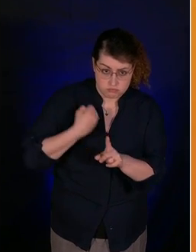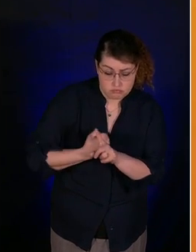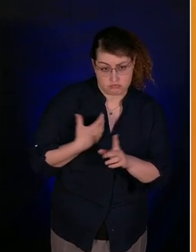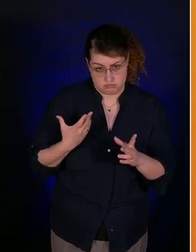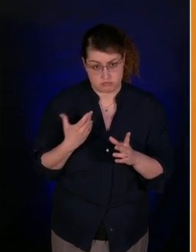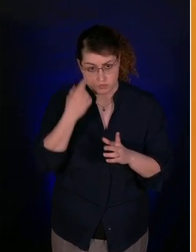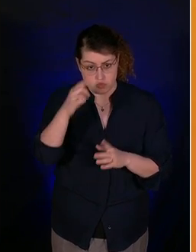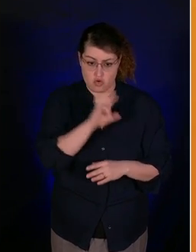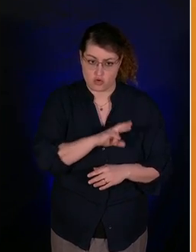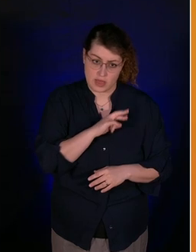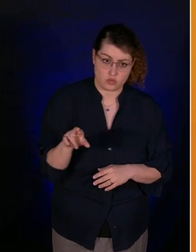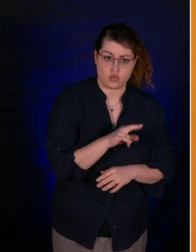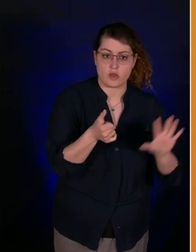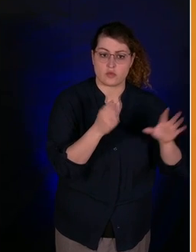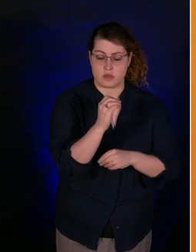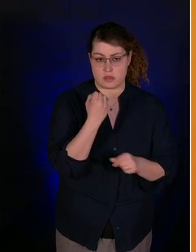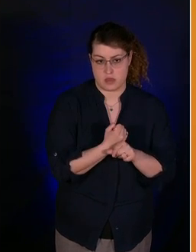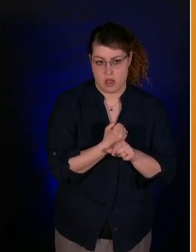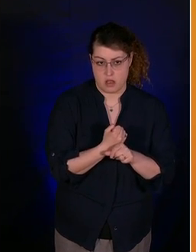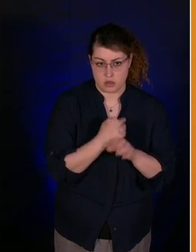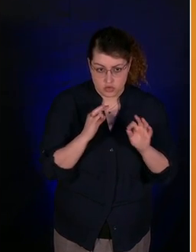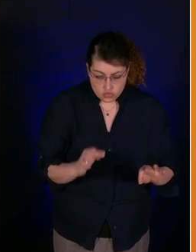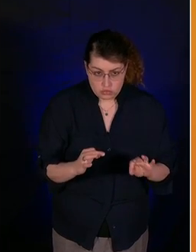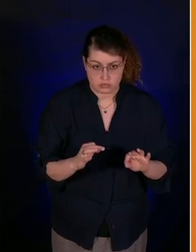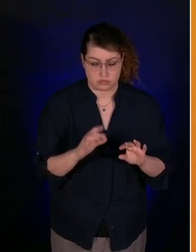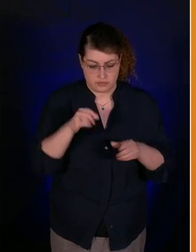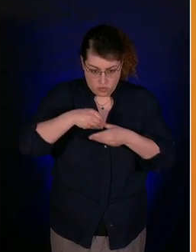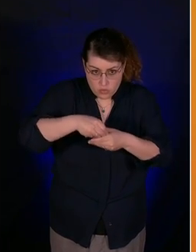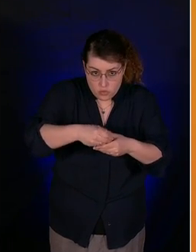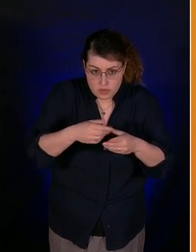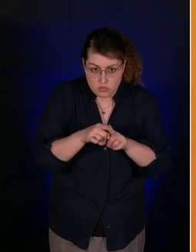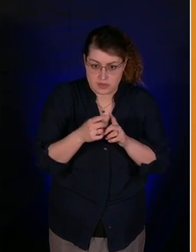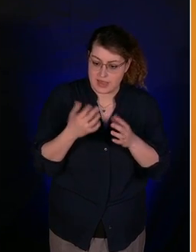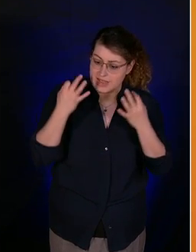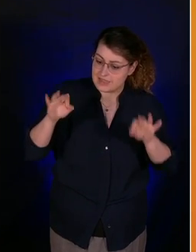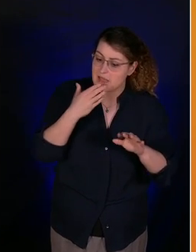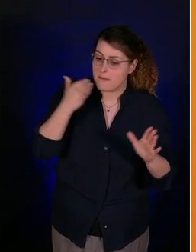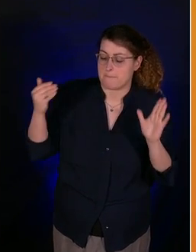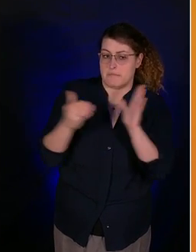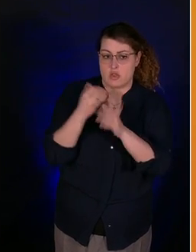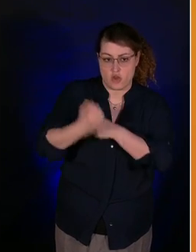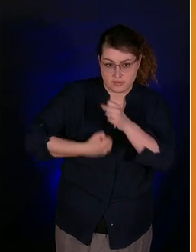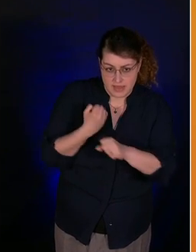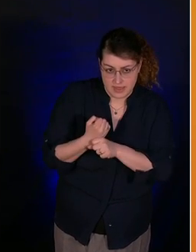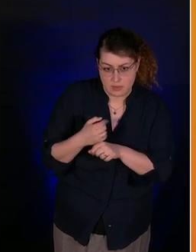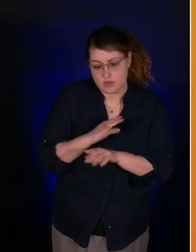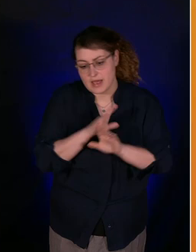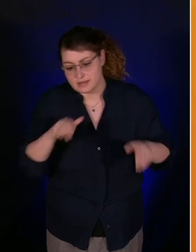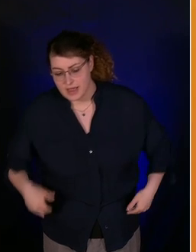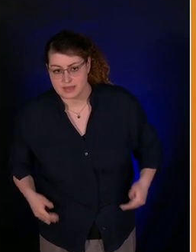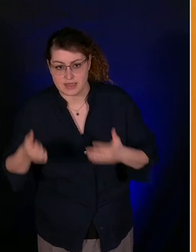ans, à taux plein pour 37 annuités et demie, et calculée sur les 10 meilleures années dans le privé et dans les 6 derniers mois dans le